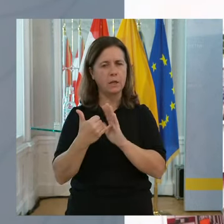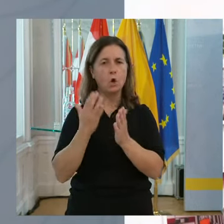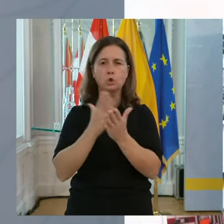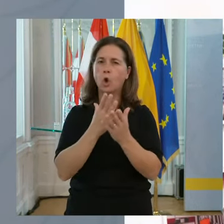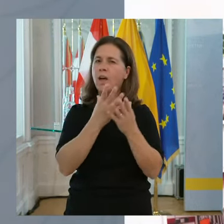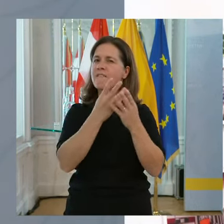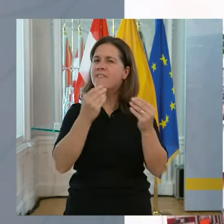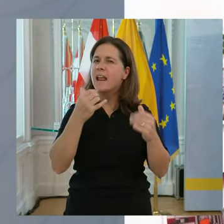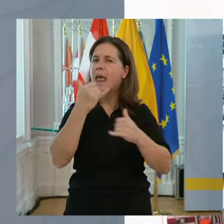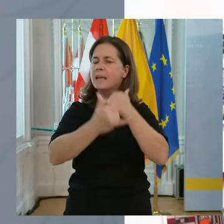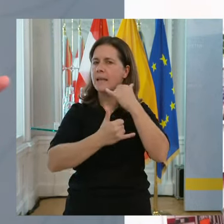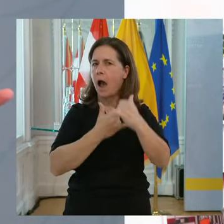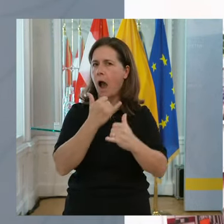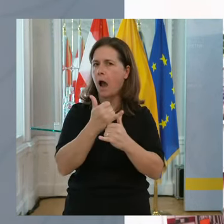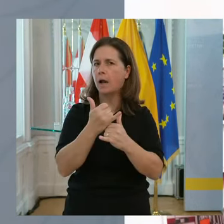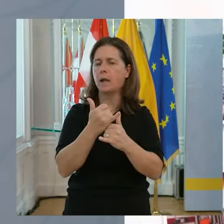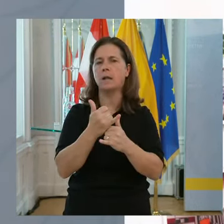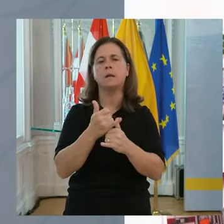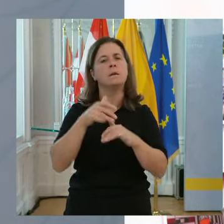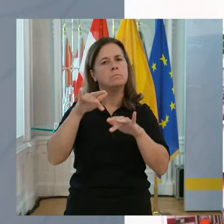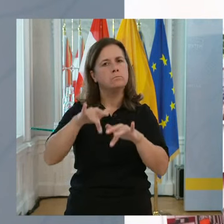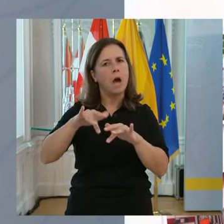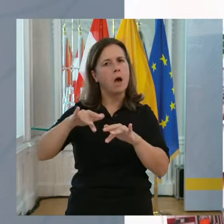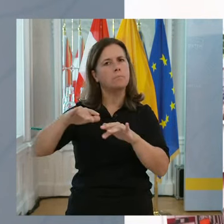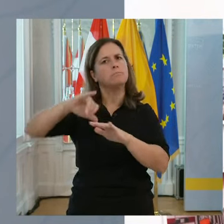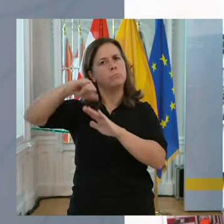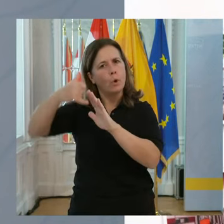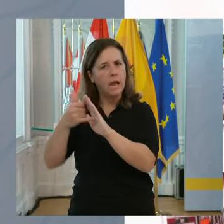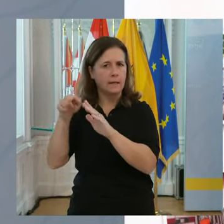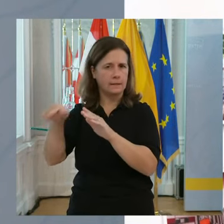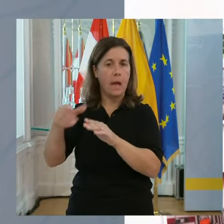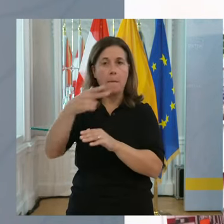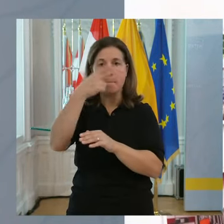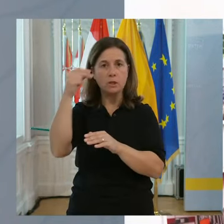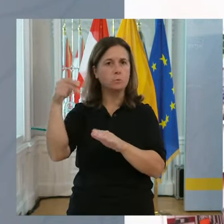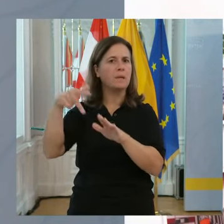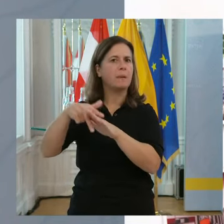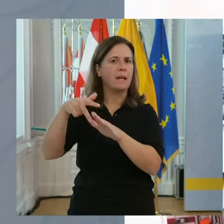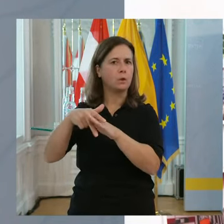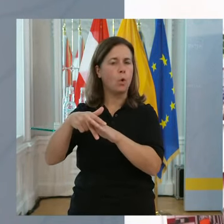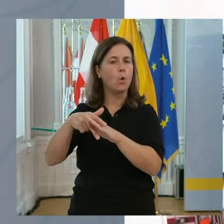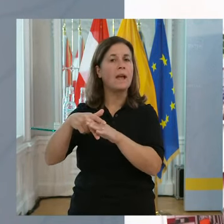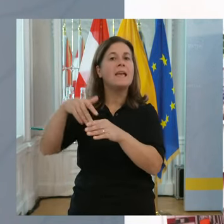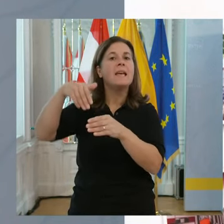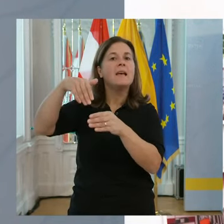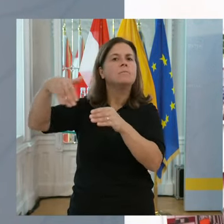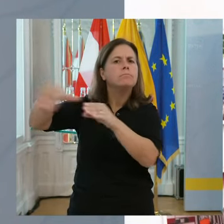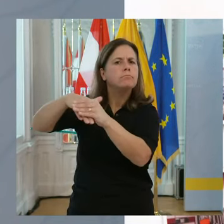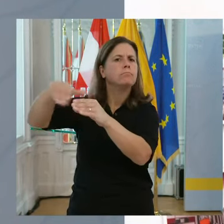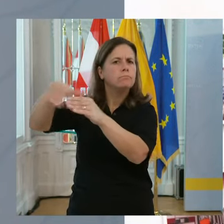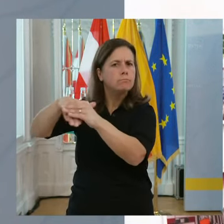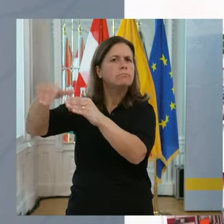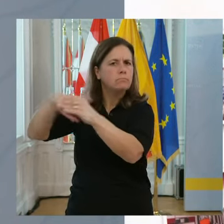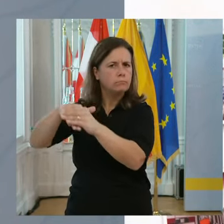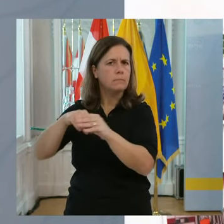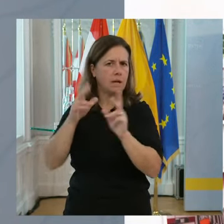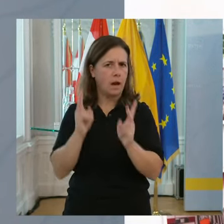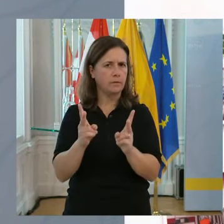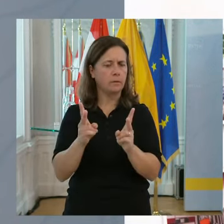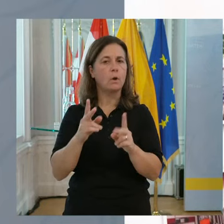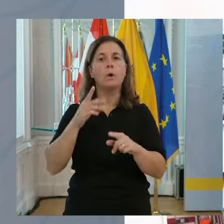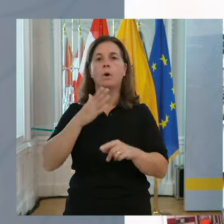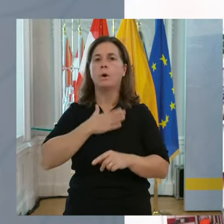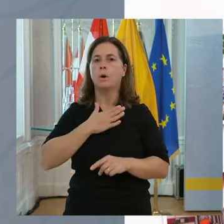eine funktionierende Instrumentarium, um Menschen mit Behinderungen in Beschäftigungen zu bringen. Und